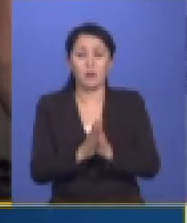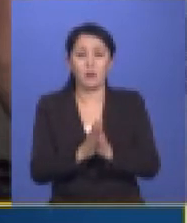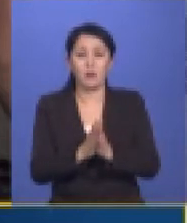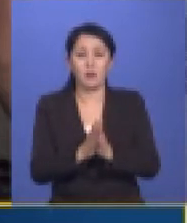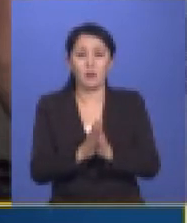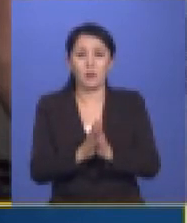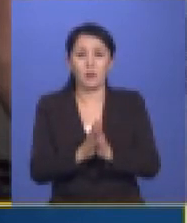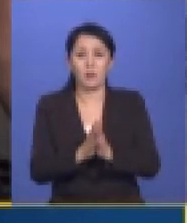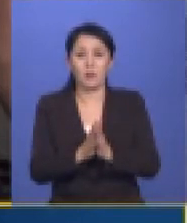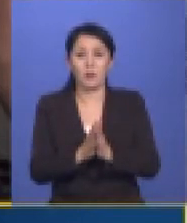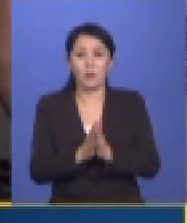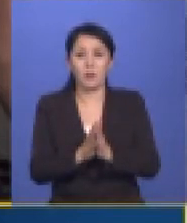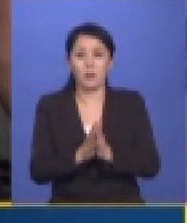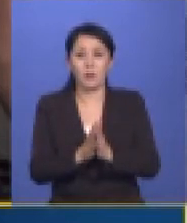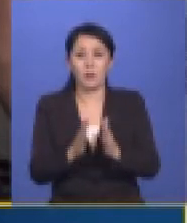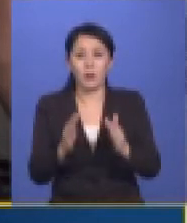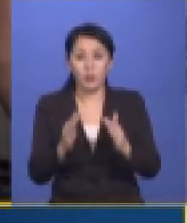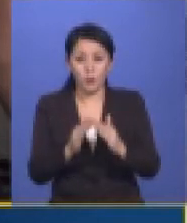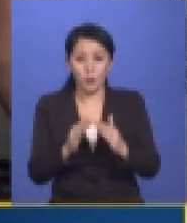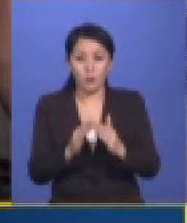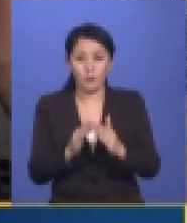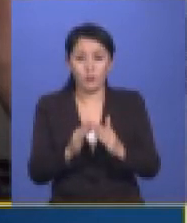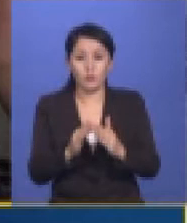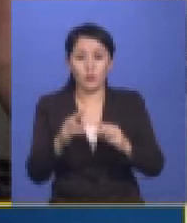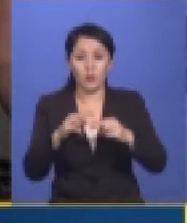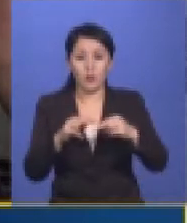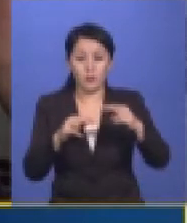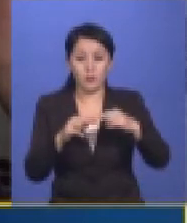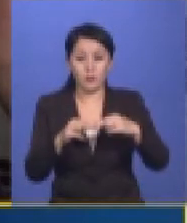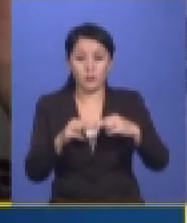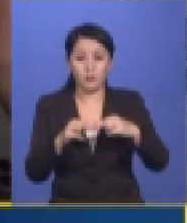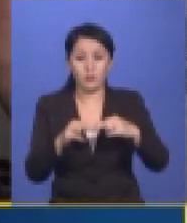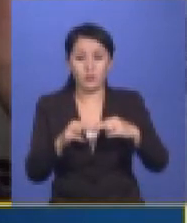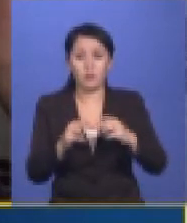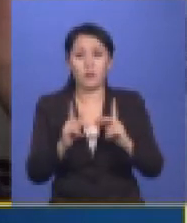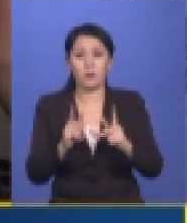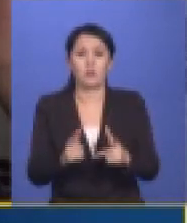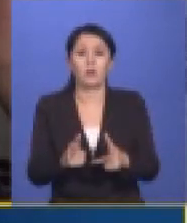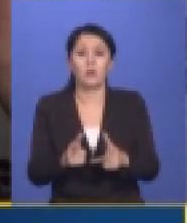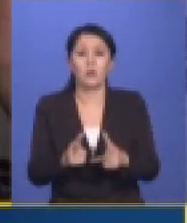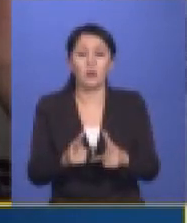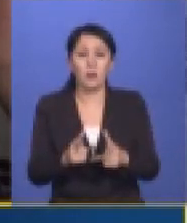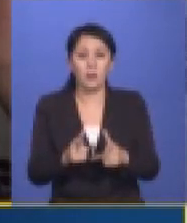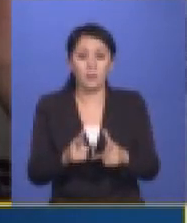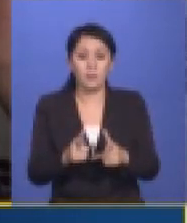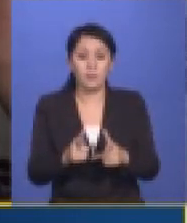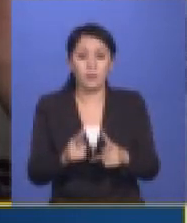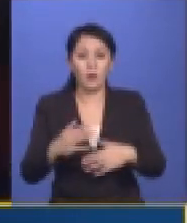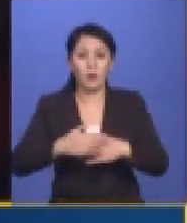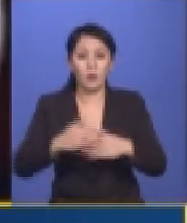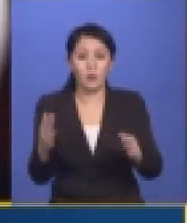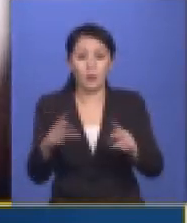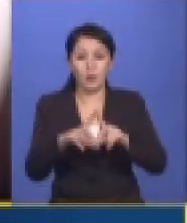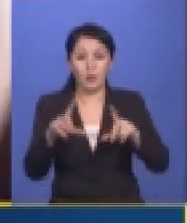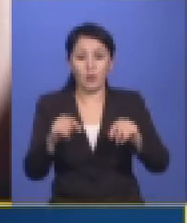барып, Біржана сұрады, осылай біздің үйдің орнына үй салып берсеңіз, біздің үй тар деп. Бұл жарайды деп, келісті, үлкен қып салып